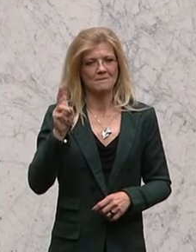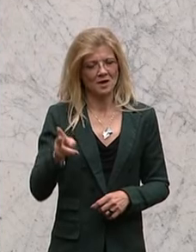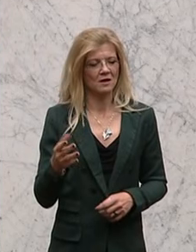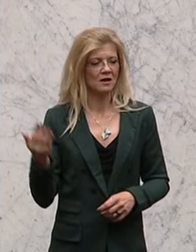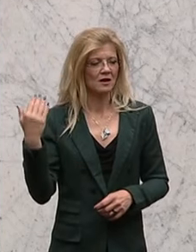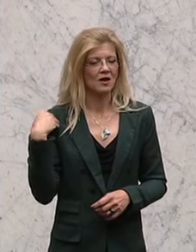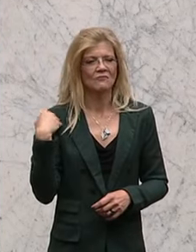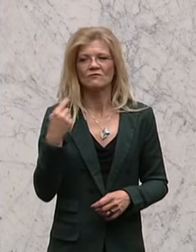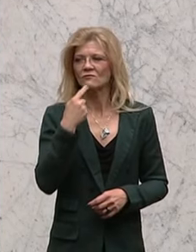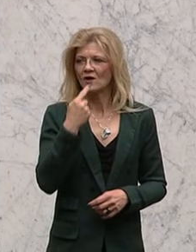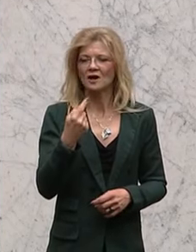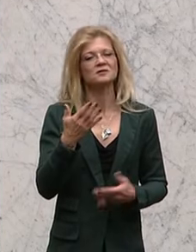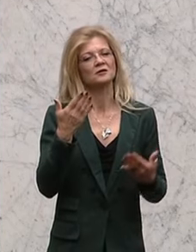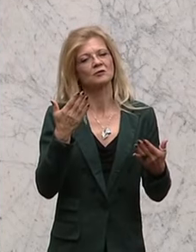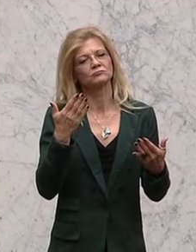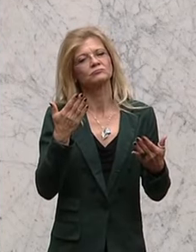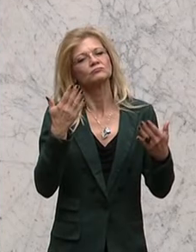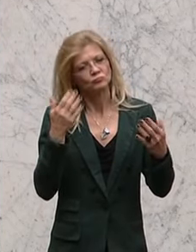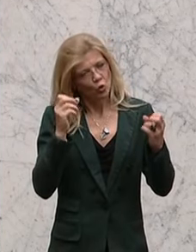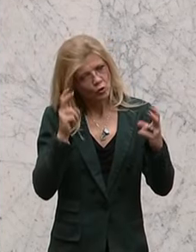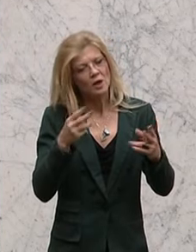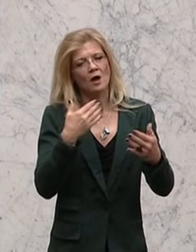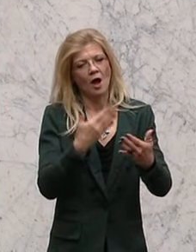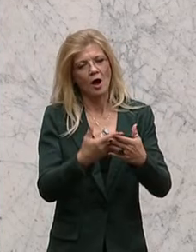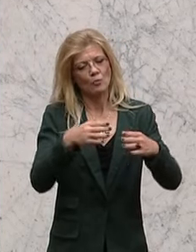das Angebot angenommen. Er ist zu